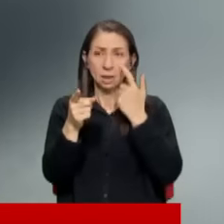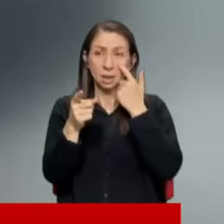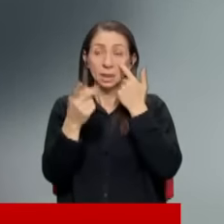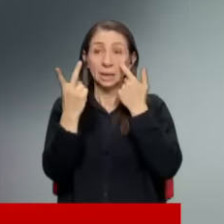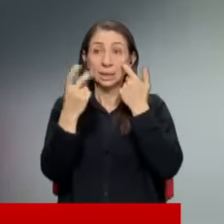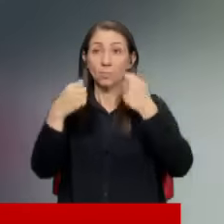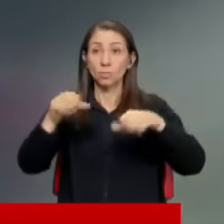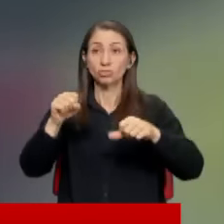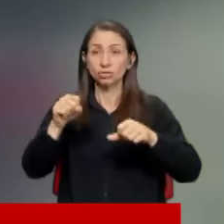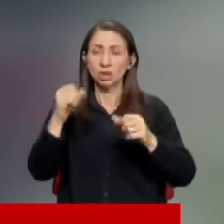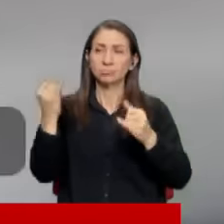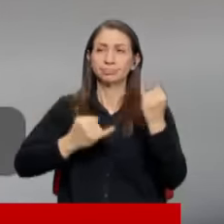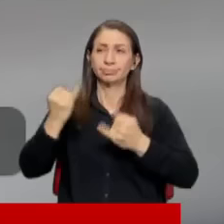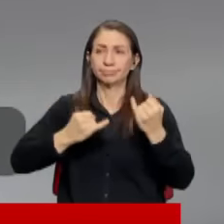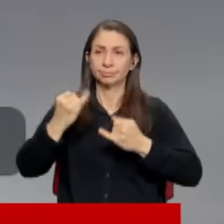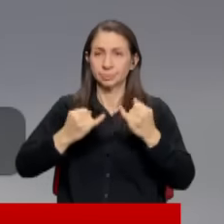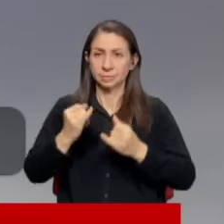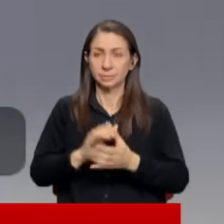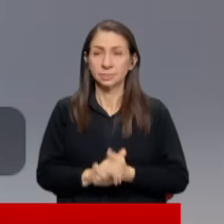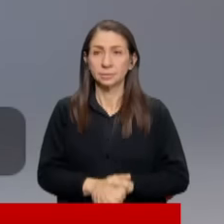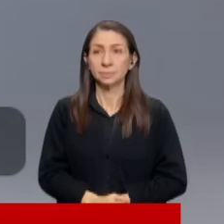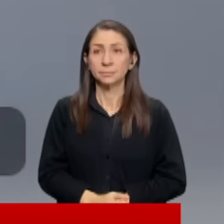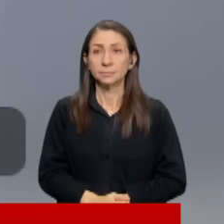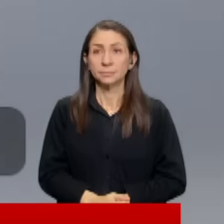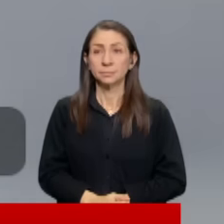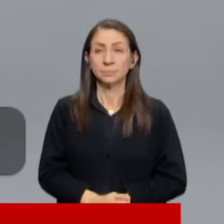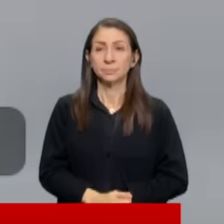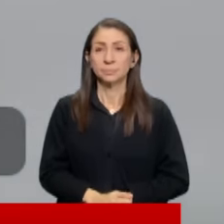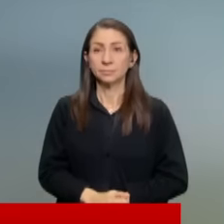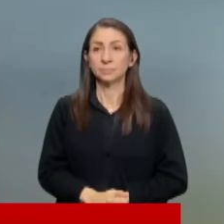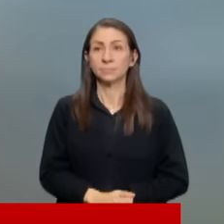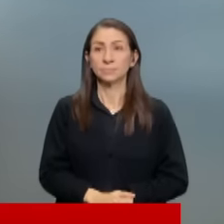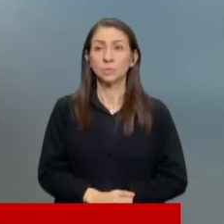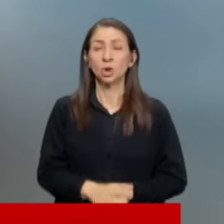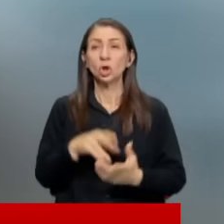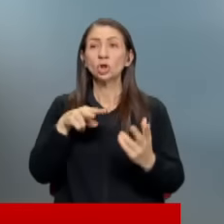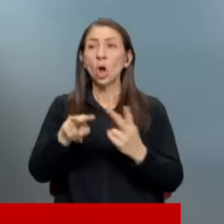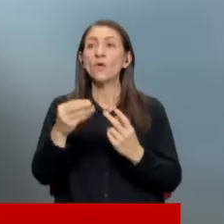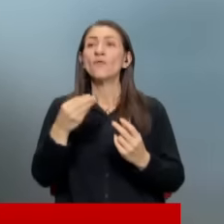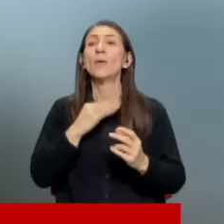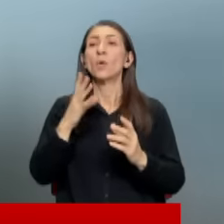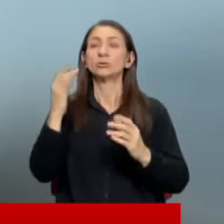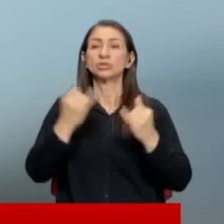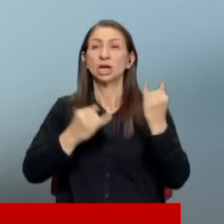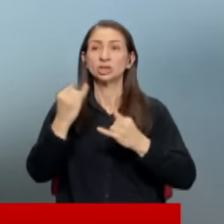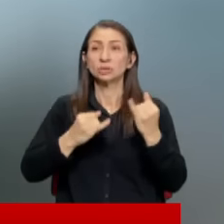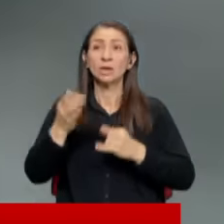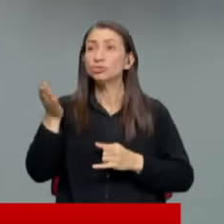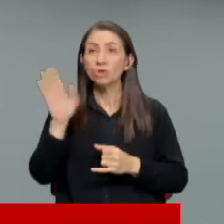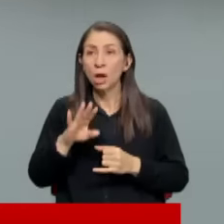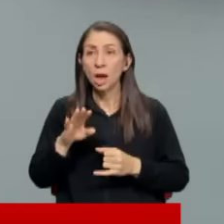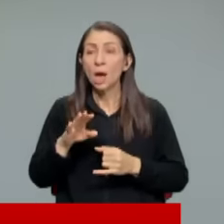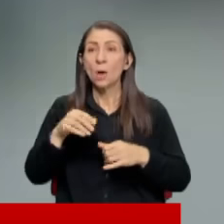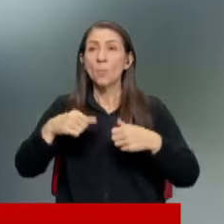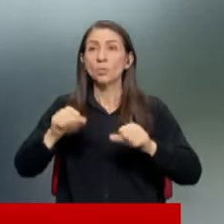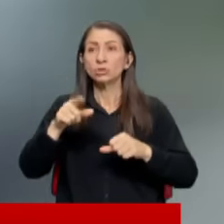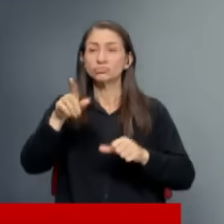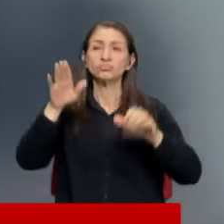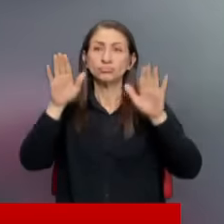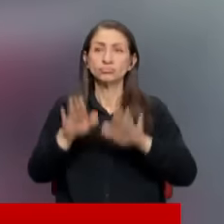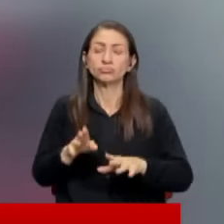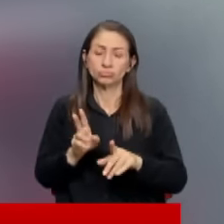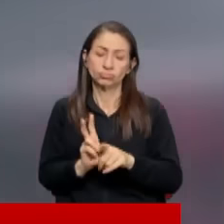iki motosikletliyle tartıştı. Arabamıza saldırdılar. Aynama vurdu. Yol verme nedeniyle çıkan tartışmanın ardından